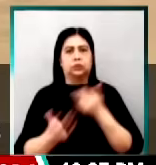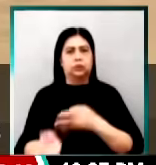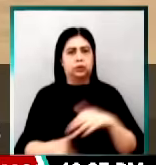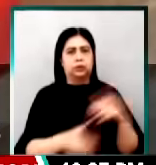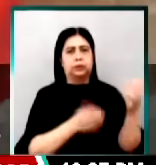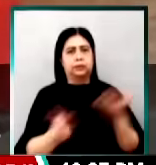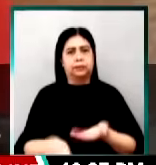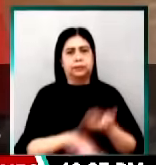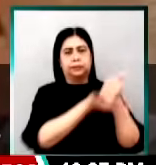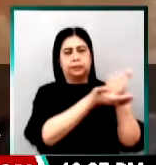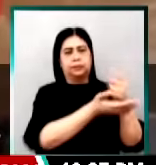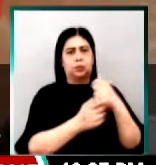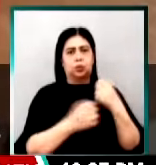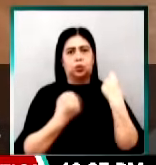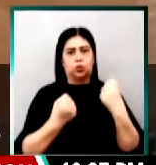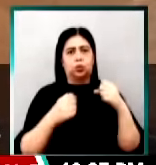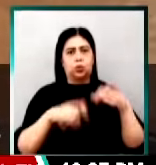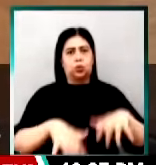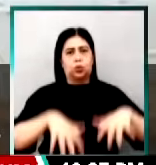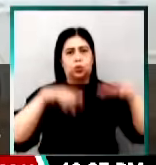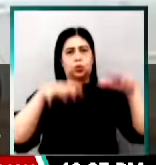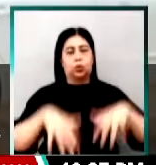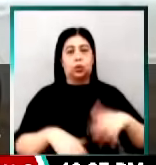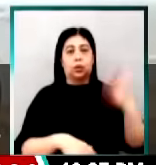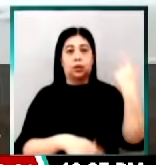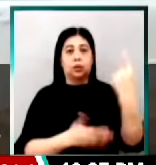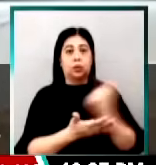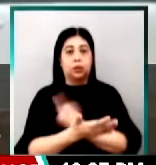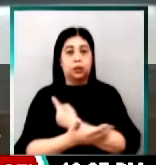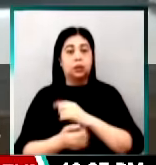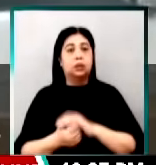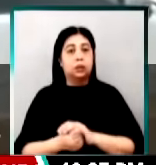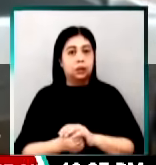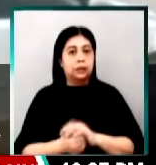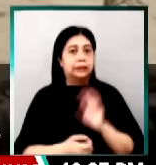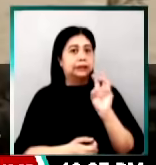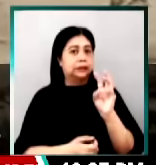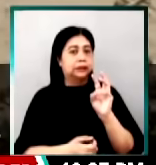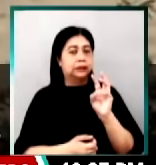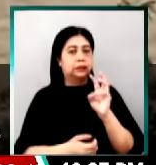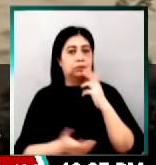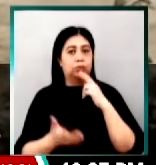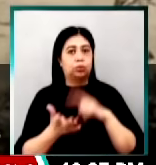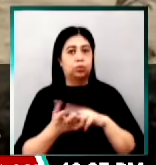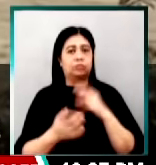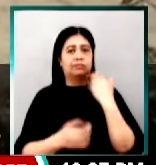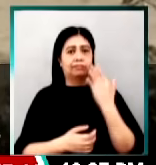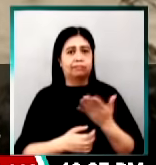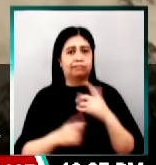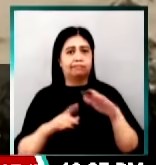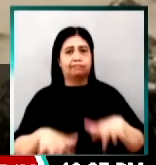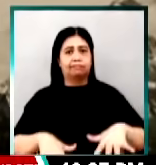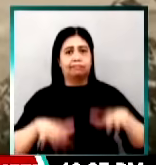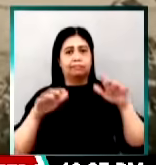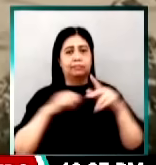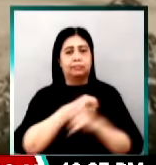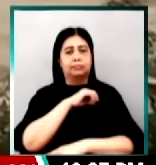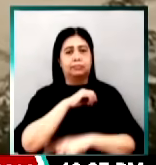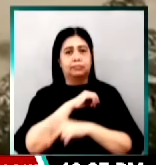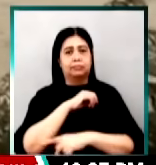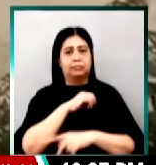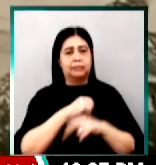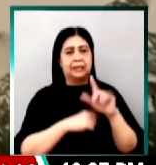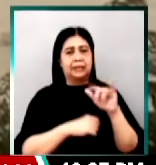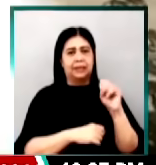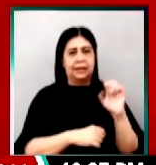matinding pagbaha. Noong nakaraang linggo lang, 6 ang napaulat na nasawi sa baha sa probinsya naman ng Rize.